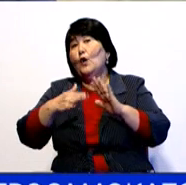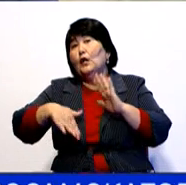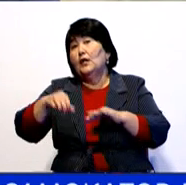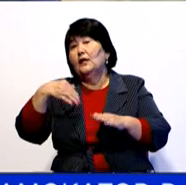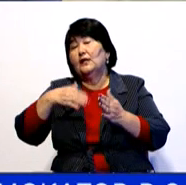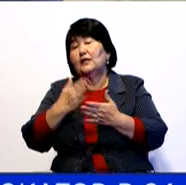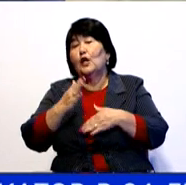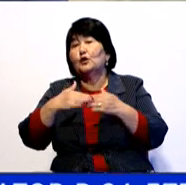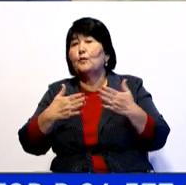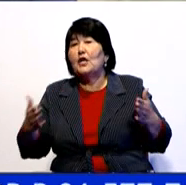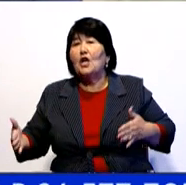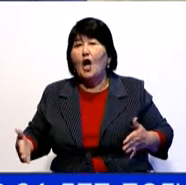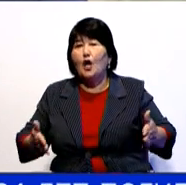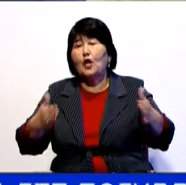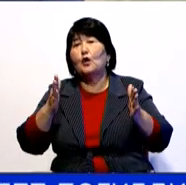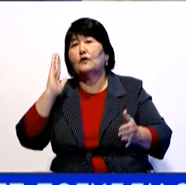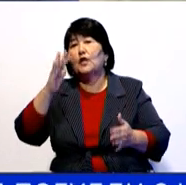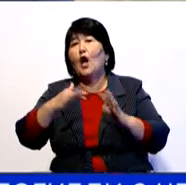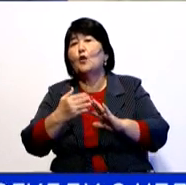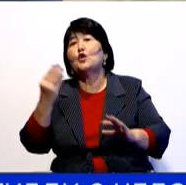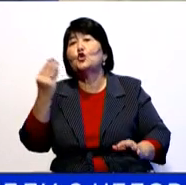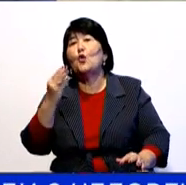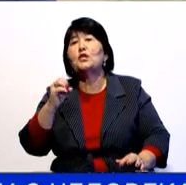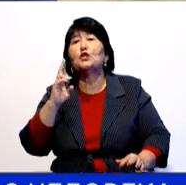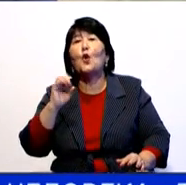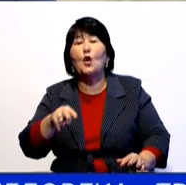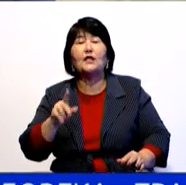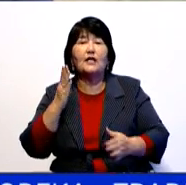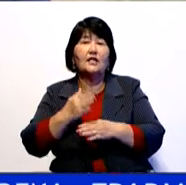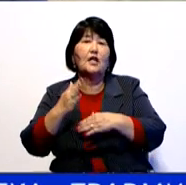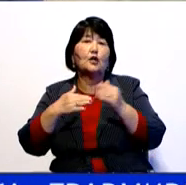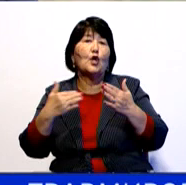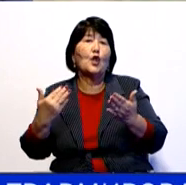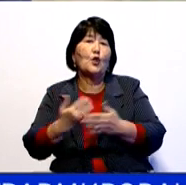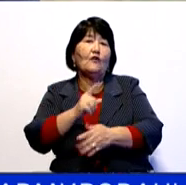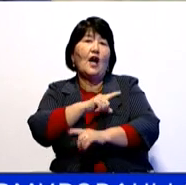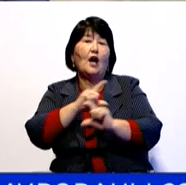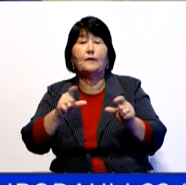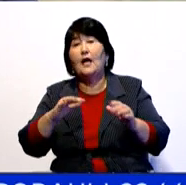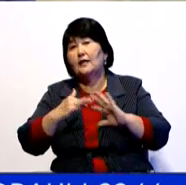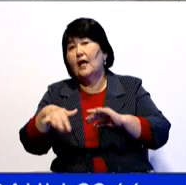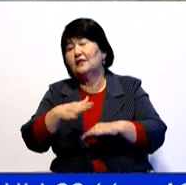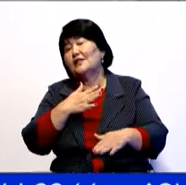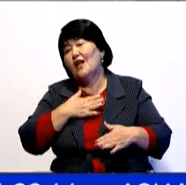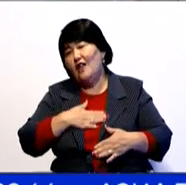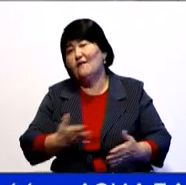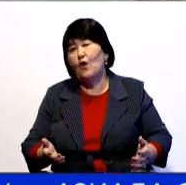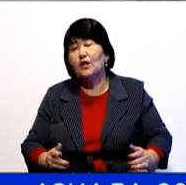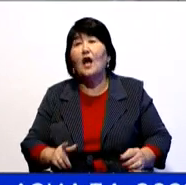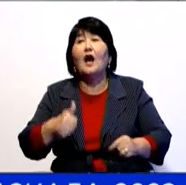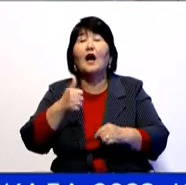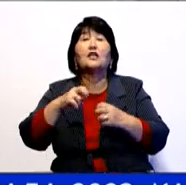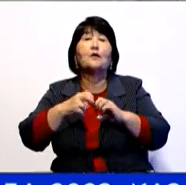Сейчас строится большая трасса, дорога в сторону аула Шумишколь. Также ведется строительство новой амбулатории. Население довольно». Одной из